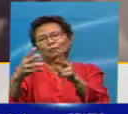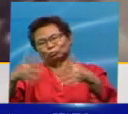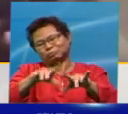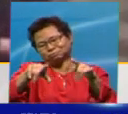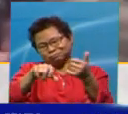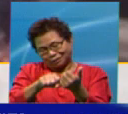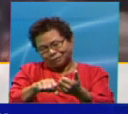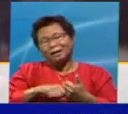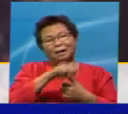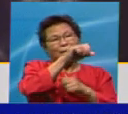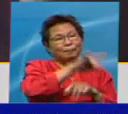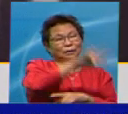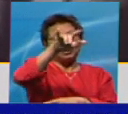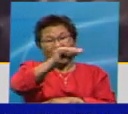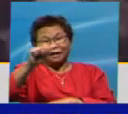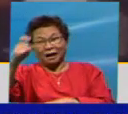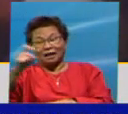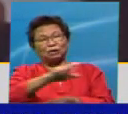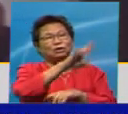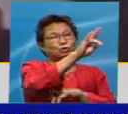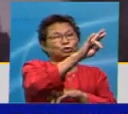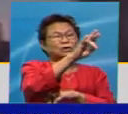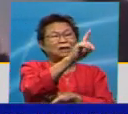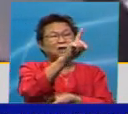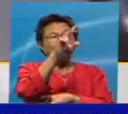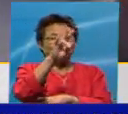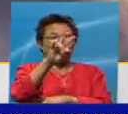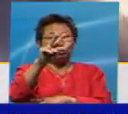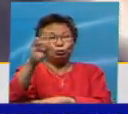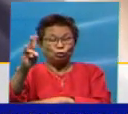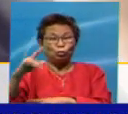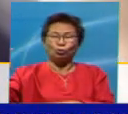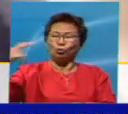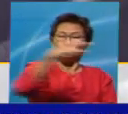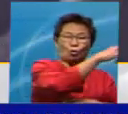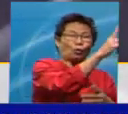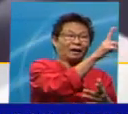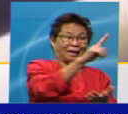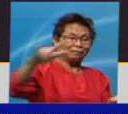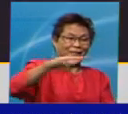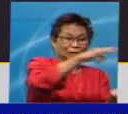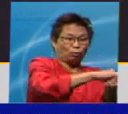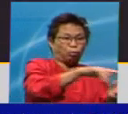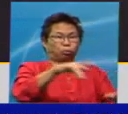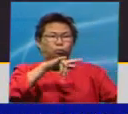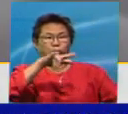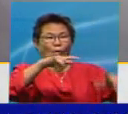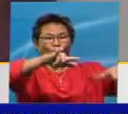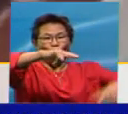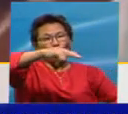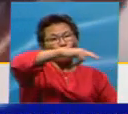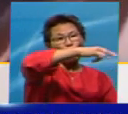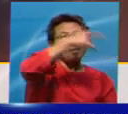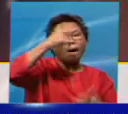pesat Asia X d7237 yang menuju Kuala Lumpur mengalami gegaran dipercayai